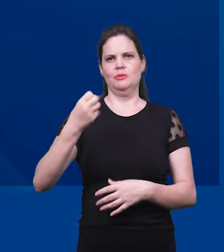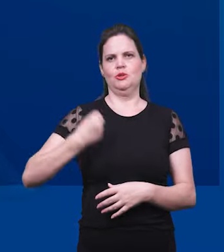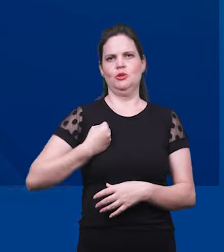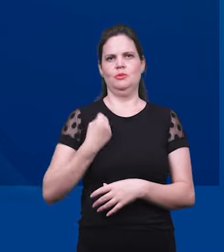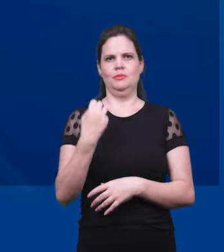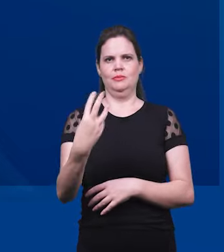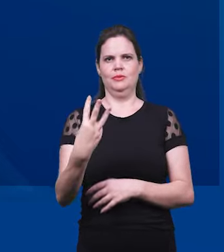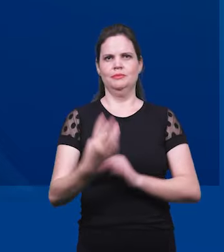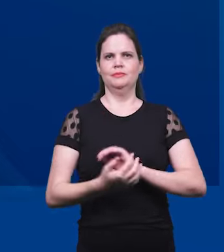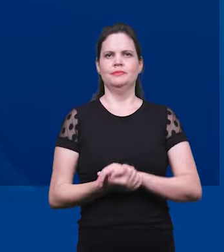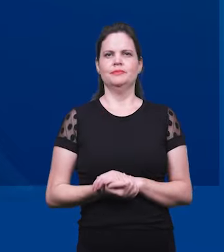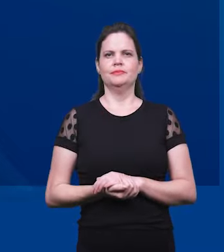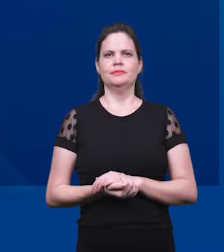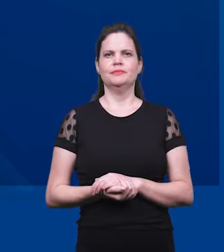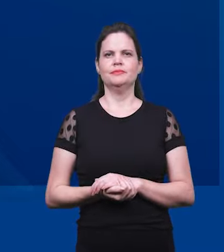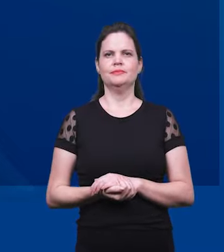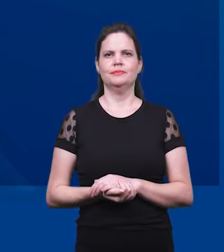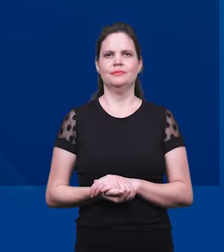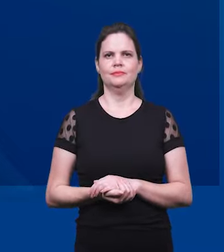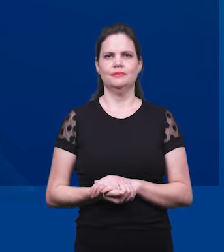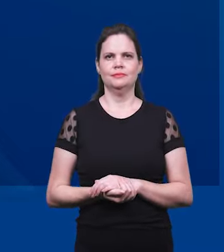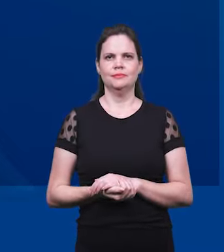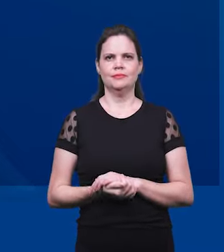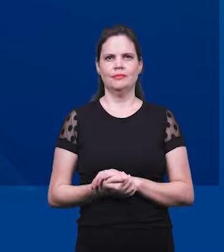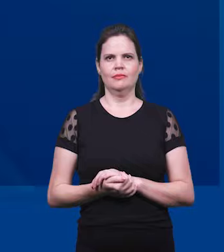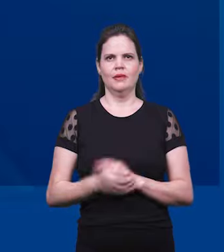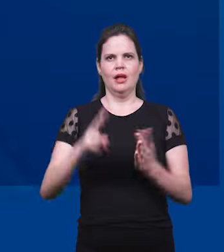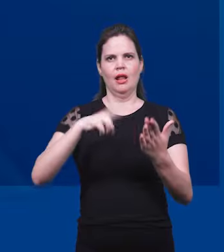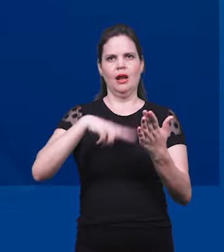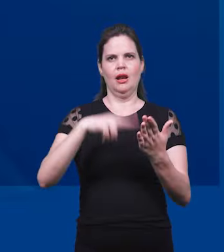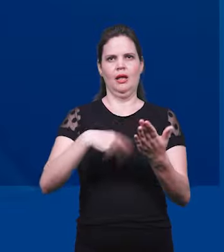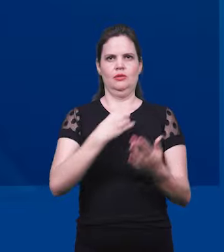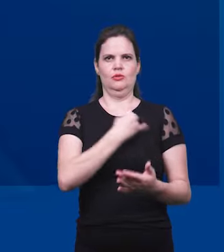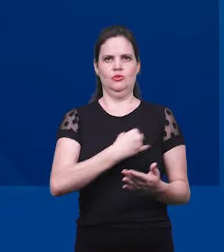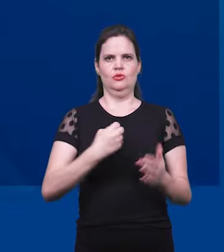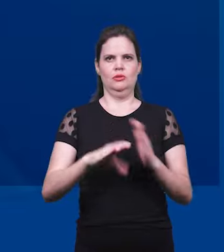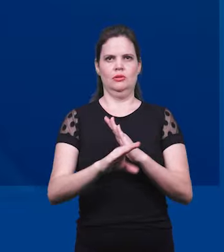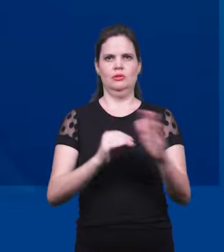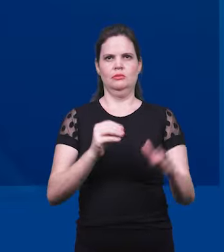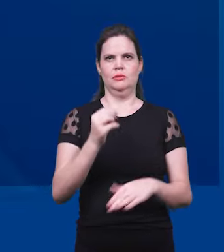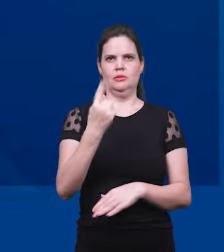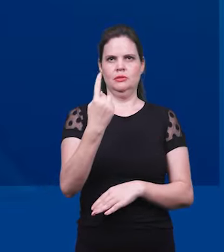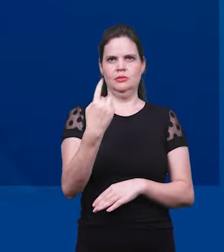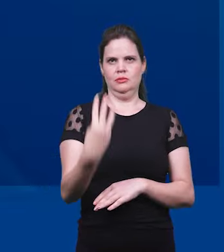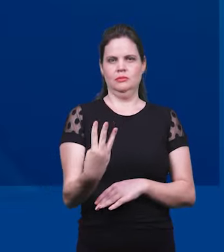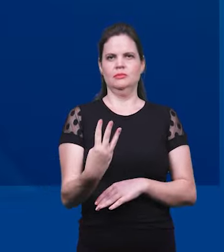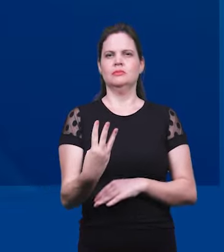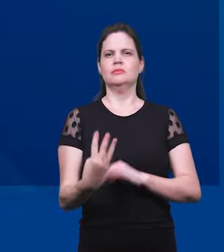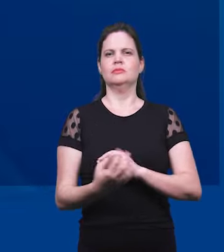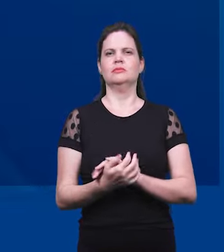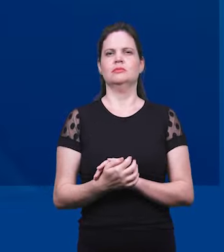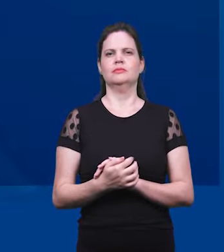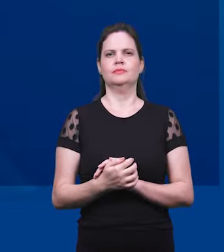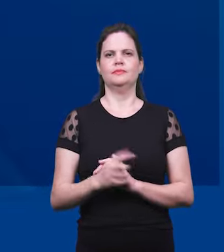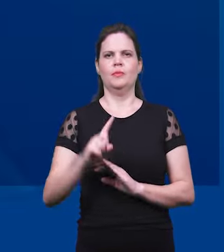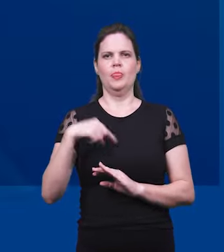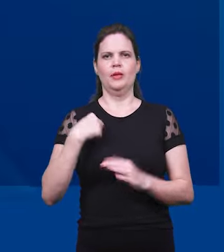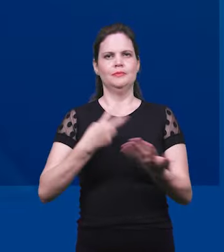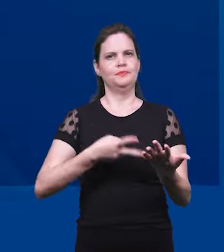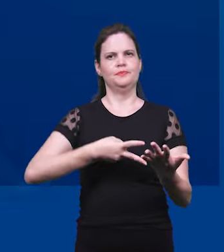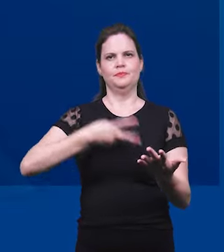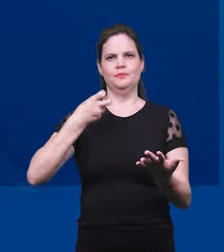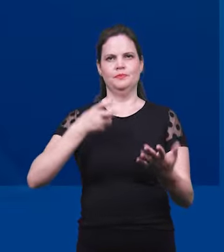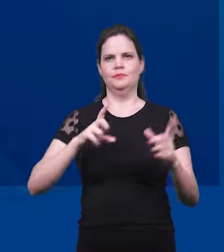вопрос. И в книге Иоанна от Иоанна в 13 главе говорится,